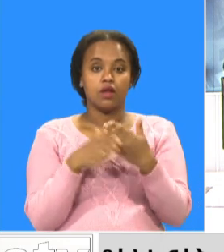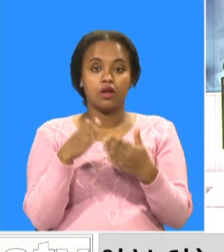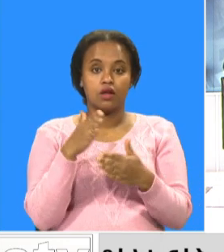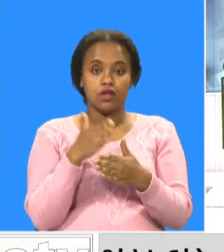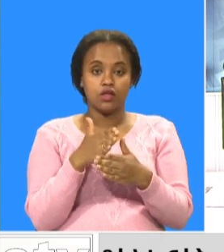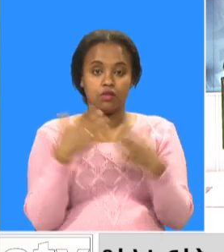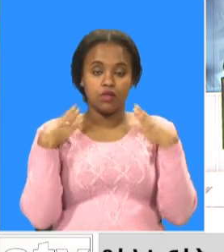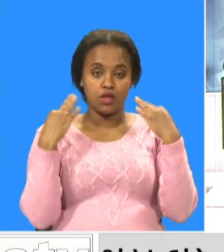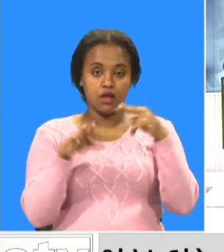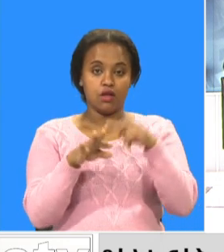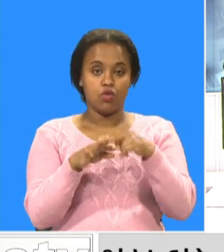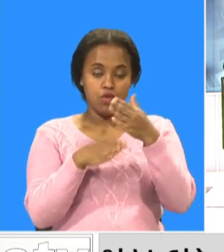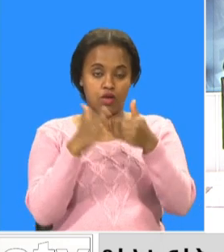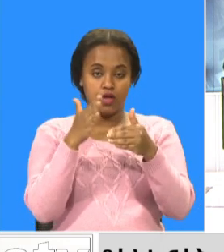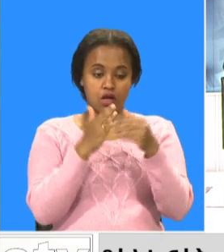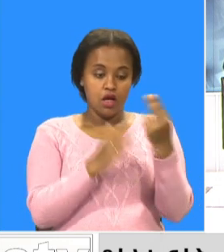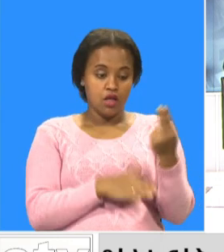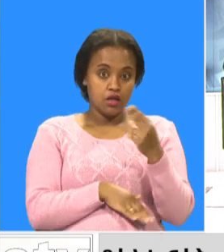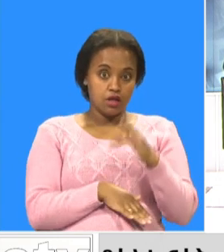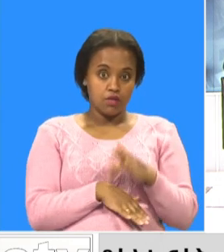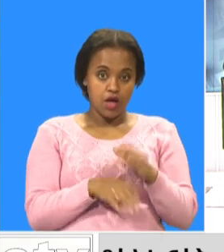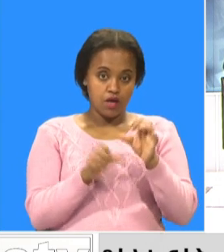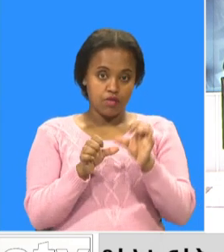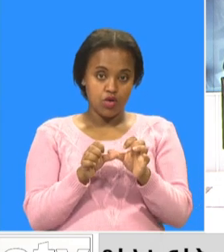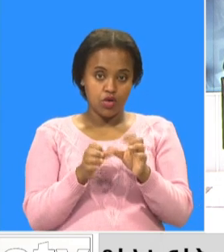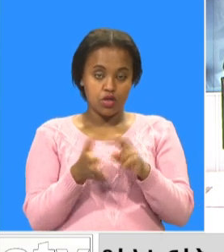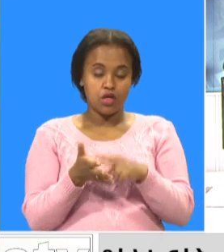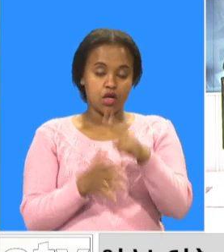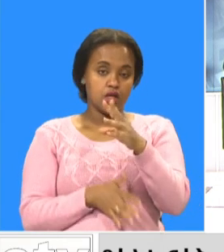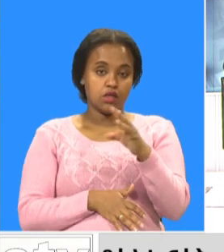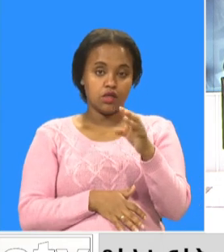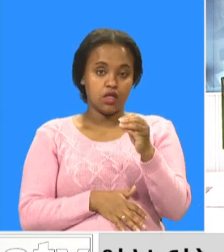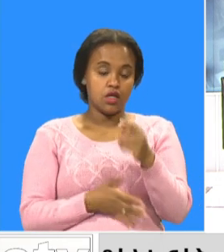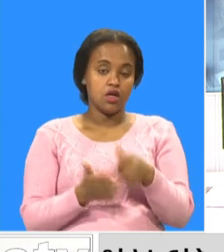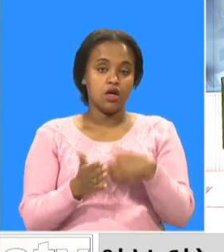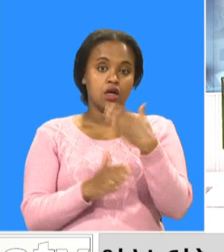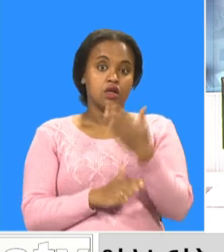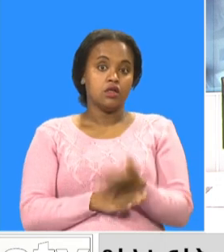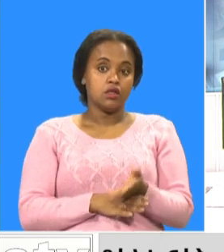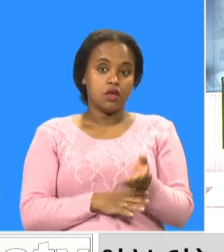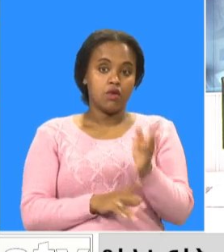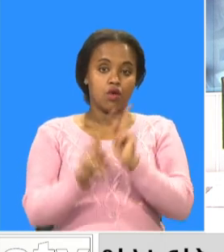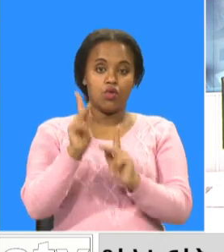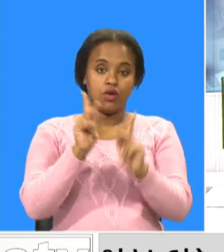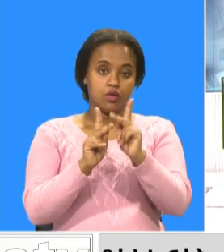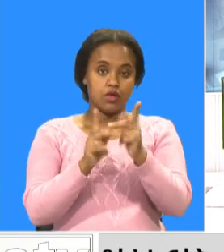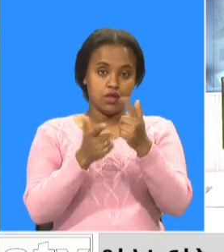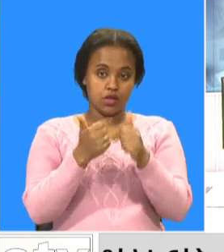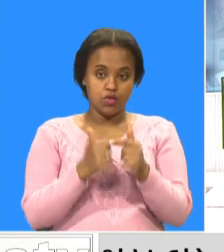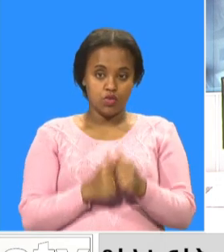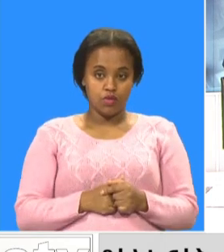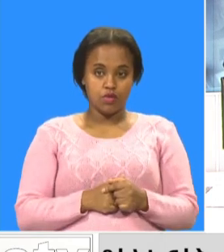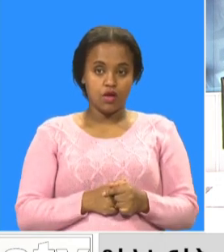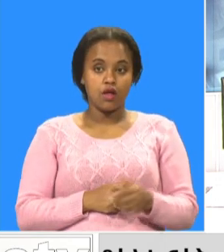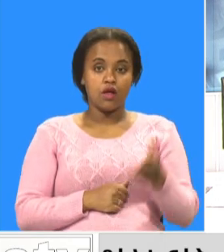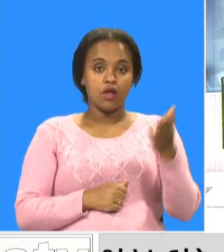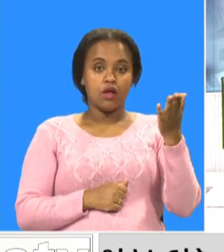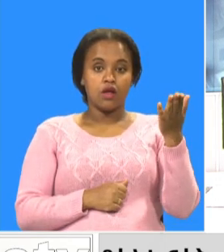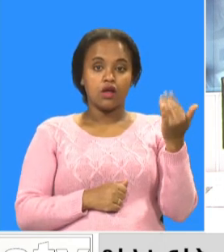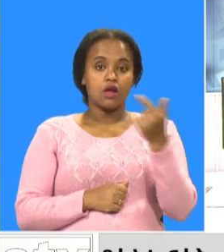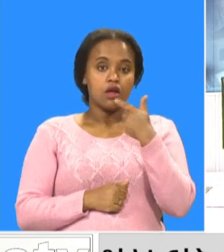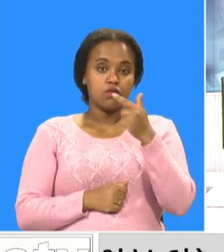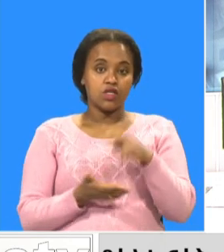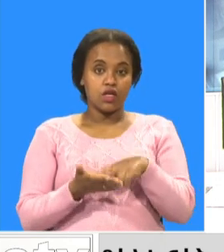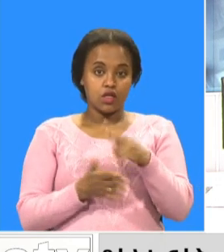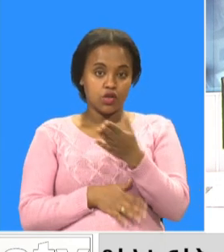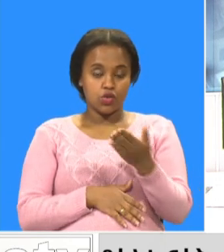በጤና ተቋማት ደረጃ ጥቅም ላይ የሚውሉትን ላንሳና ከዛ በኋላ ወደ ህብረተሰቡ ልምጣ። እዚሁ ላይ ግን አሁን ለምሳሌ ቀደም ሲል የተነሱ ነገሮች ስላሉ